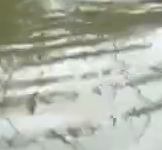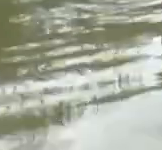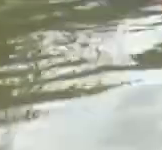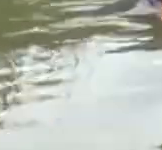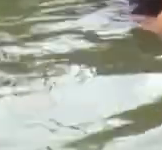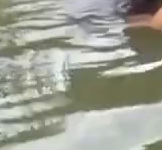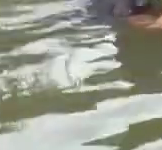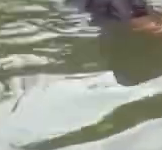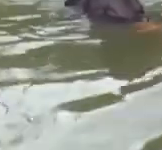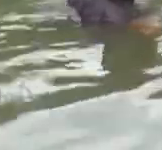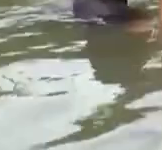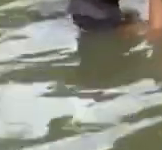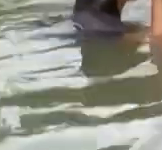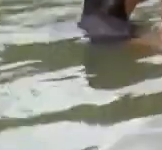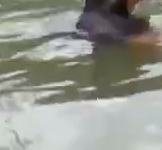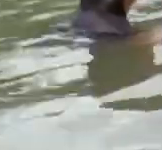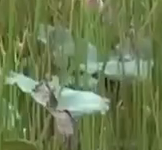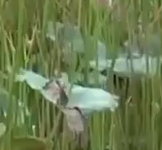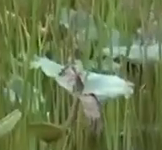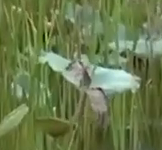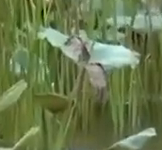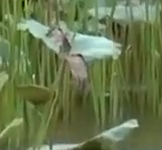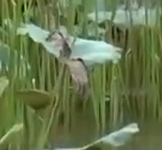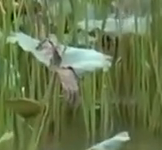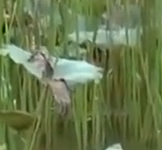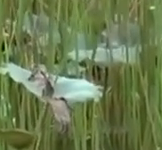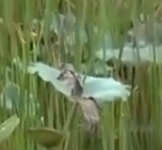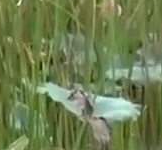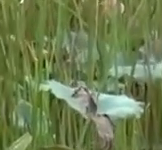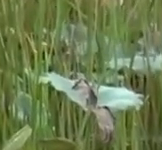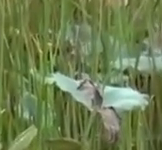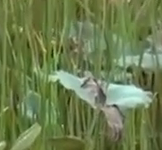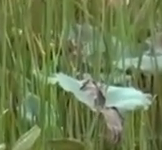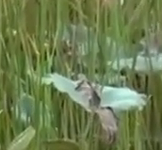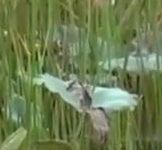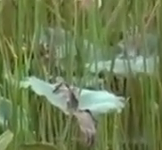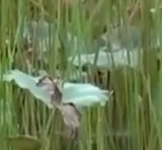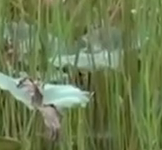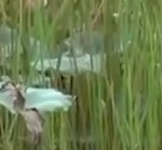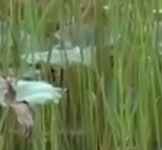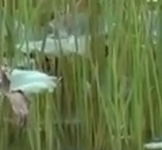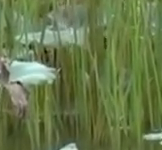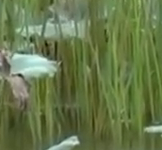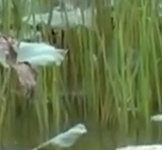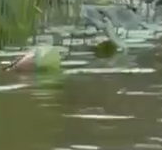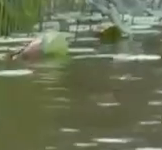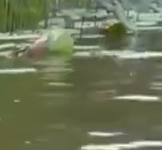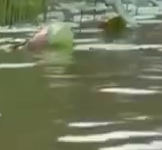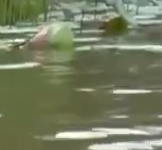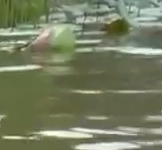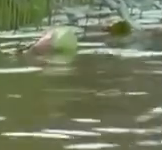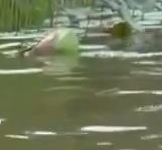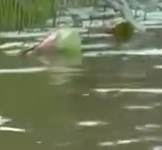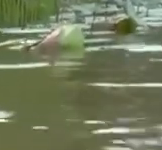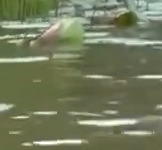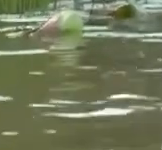sungai-sungai yang mengalir ke dalam kasih Jujuk melibatkan Bukittinggi itu sendiri dan